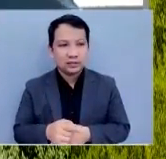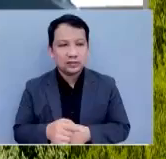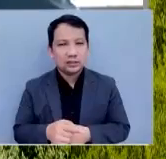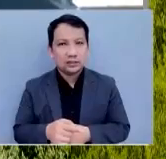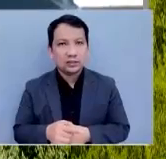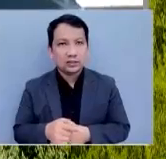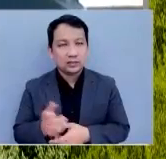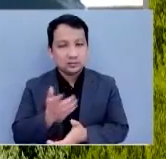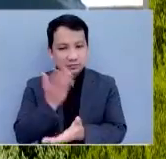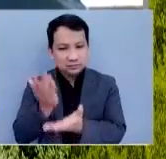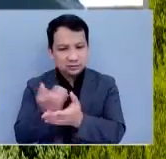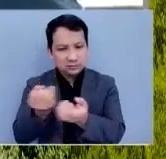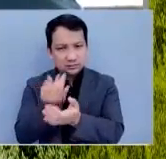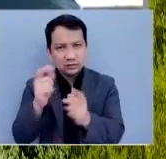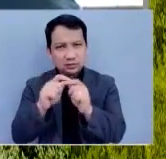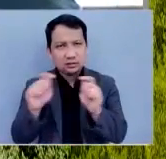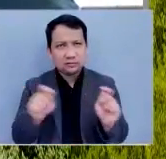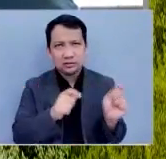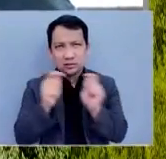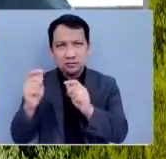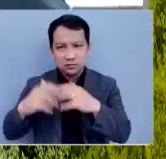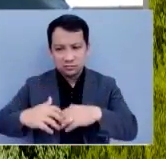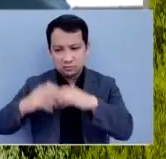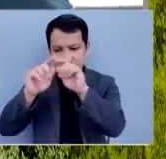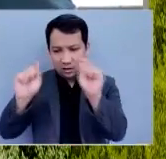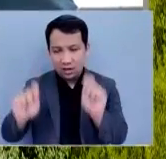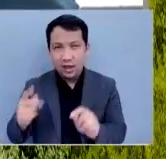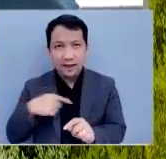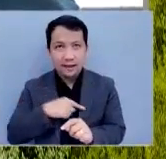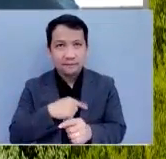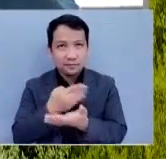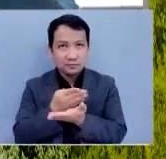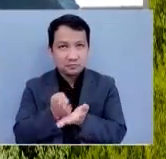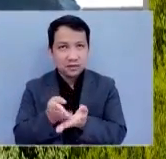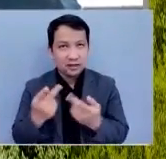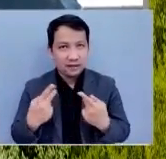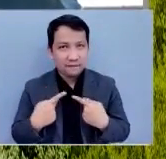yan sa Metro Manila. Saan nila yung ipopost at mayroon ba sila talagang budget para dyan?